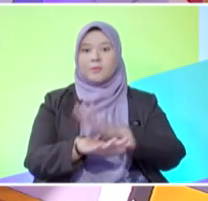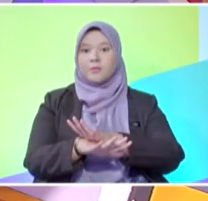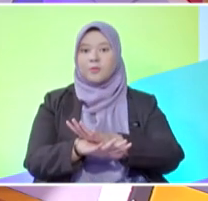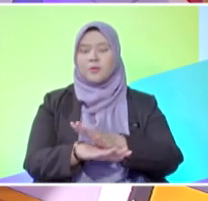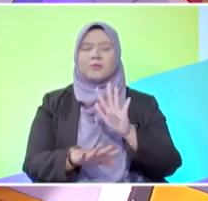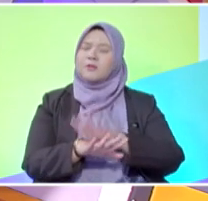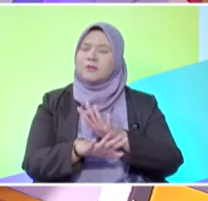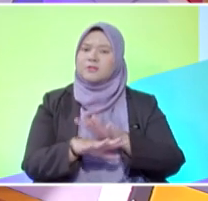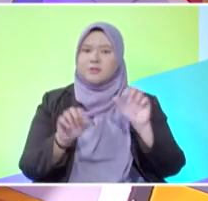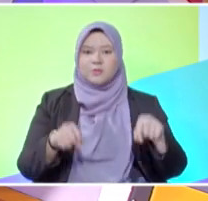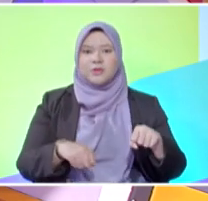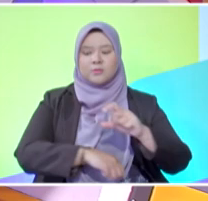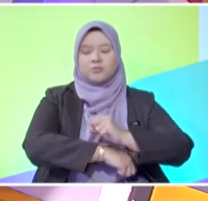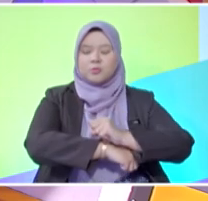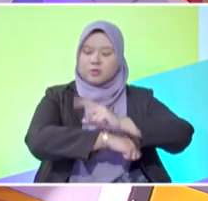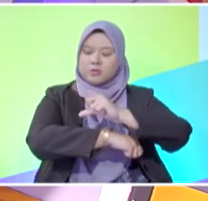dan tumbuhan